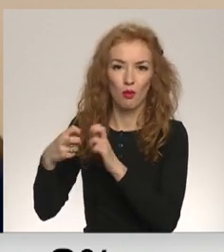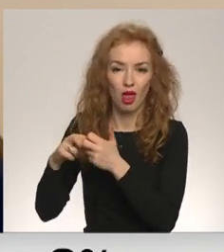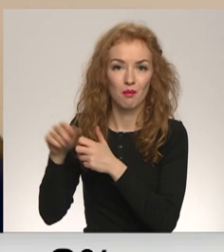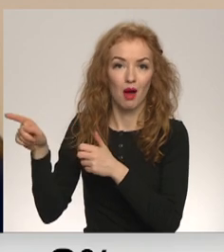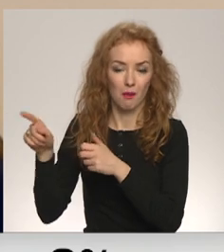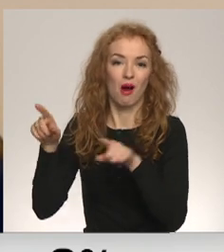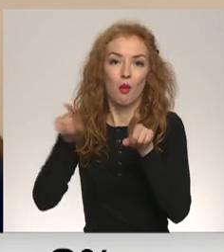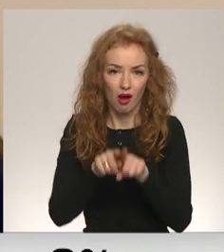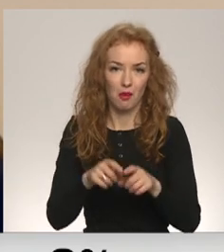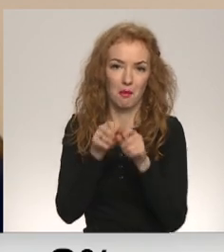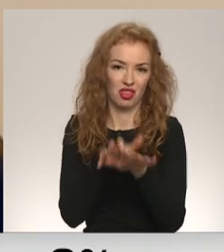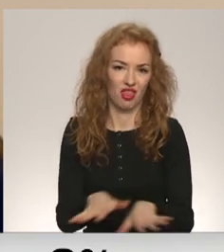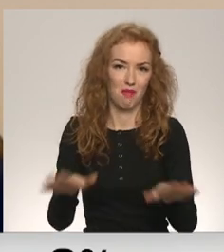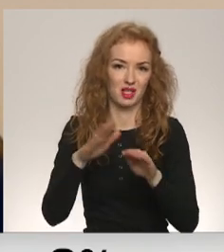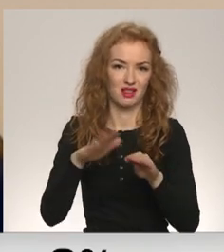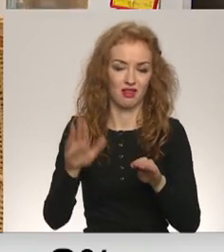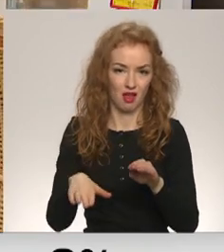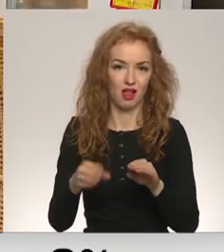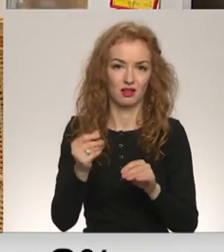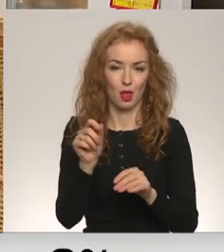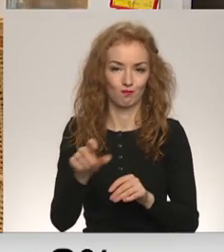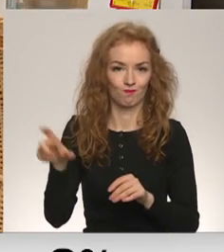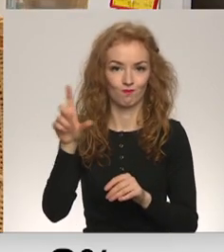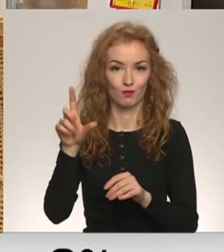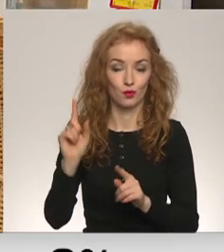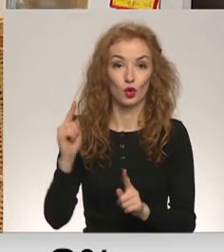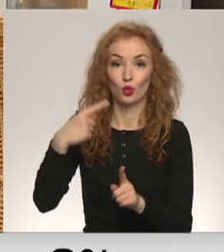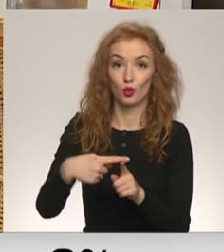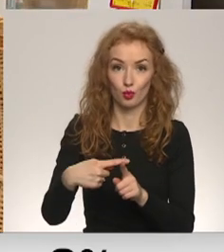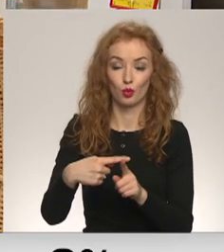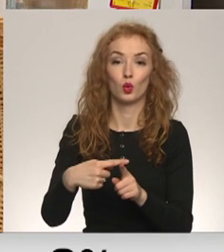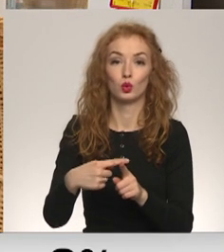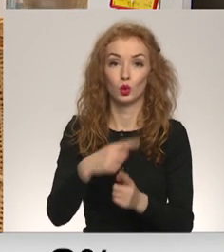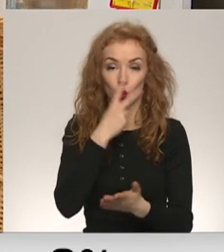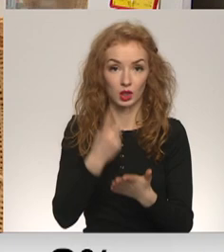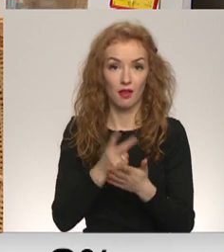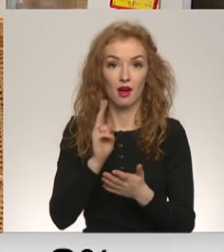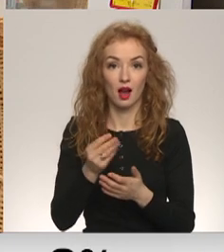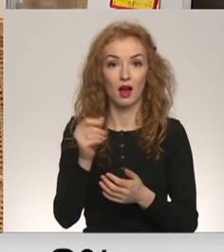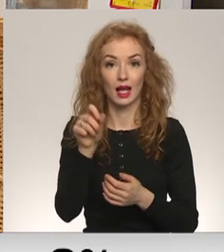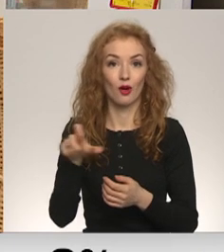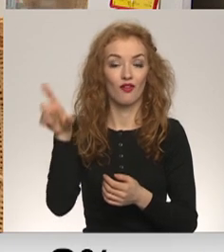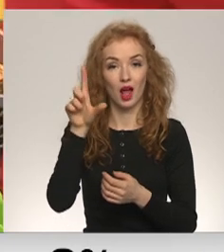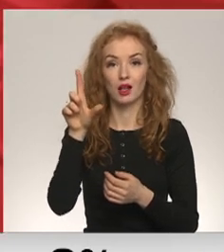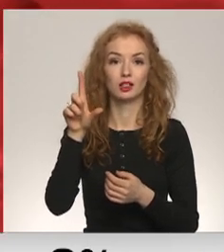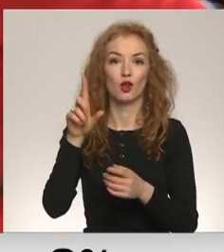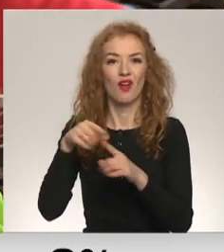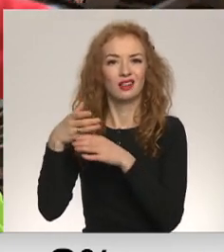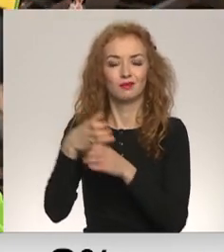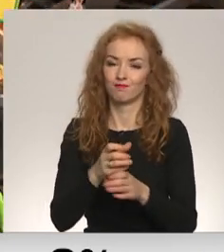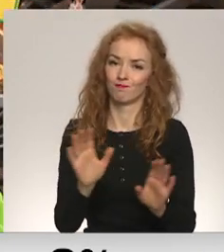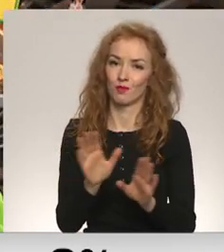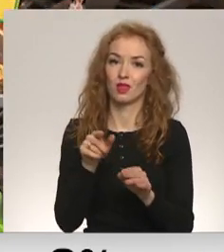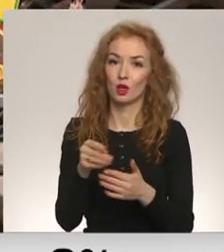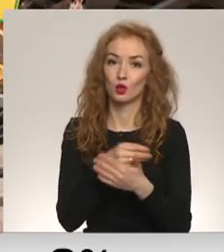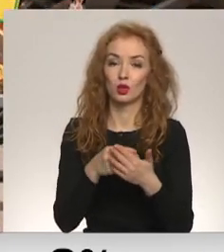arī pandēmijas ietekme tur ir vērojama. Turklāt Rutkaste uzskata, ka inflācija nebūtu mākslīgi jāmazina, jo tas